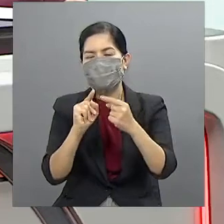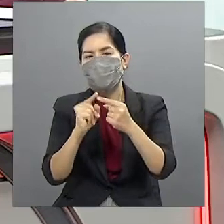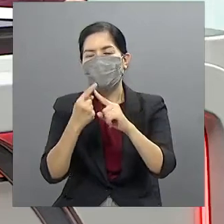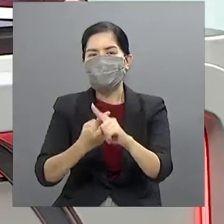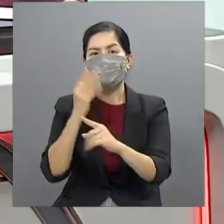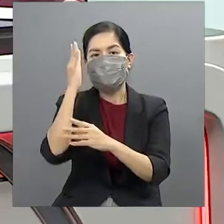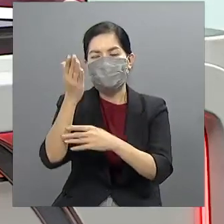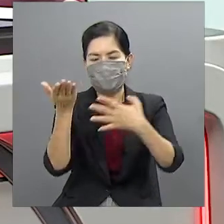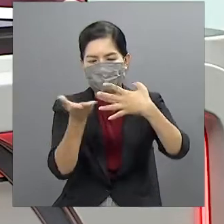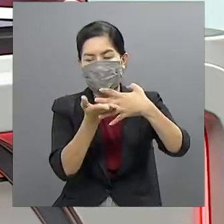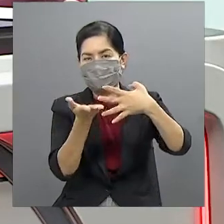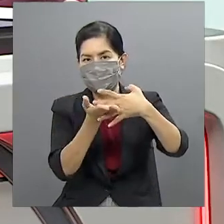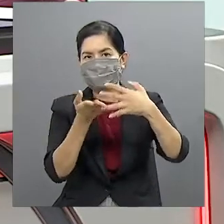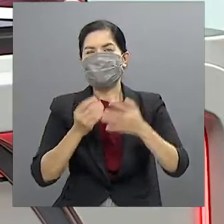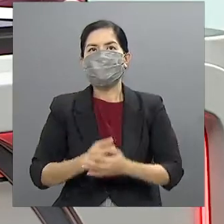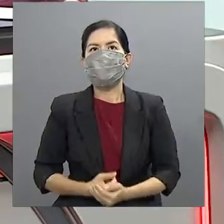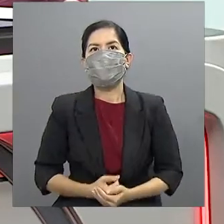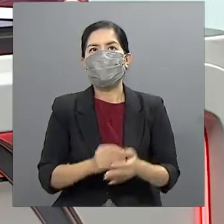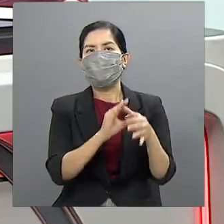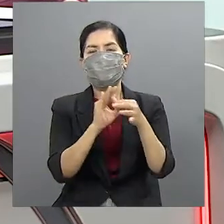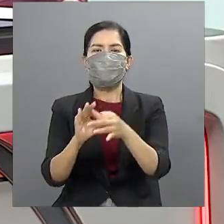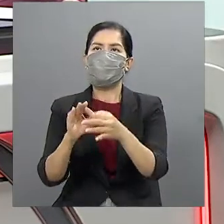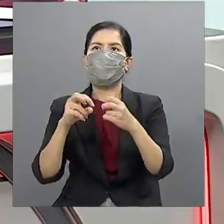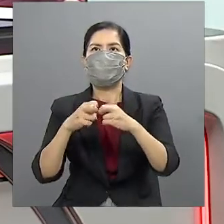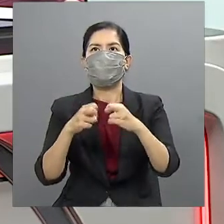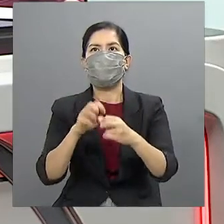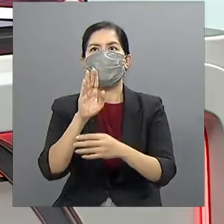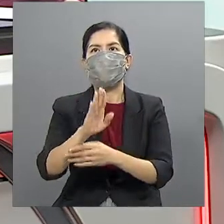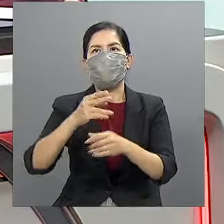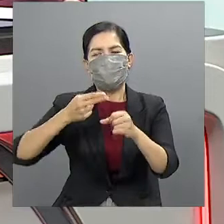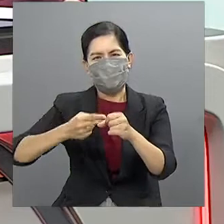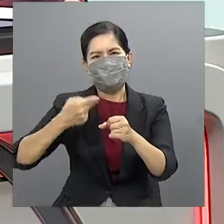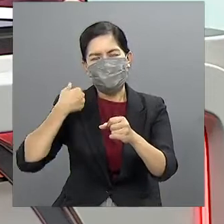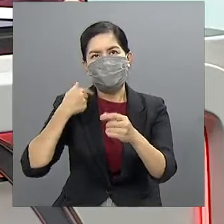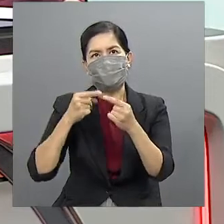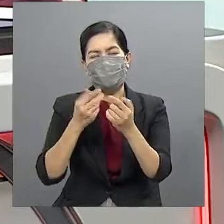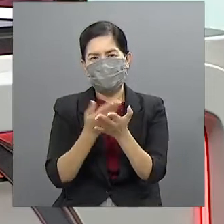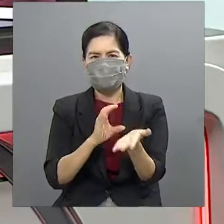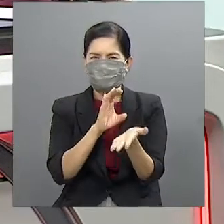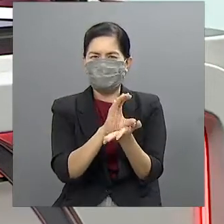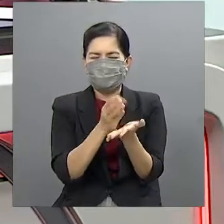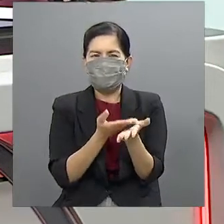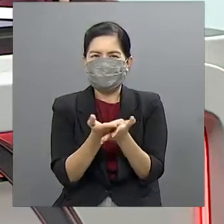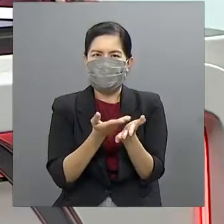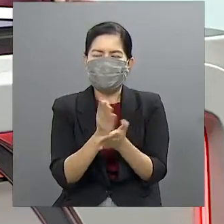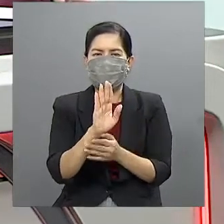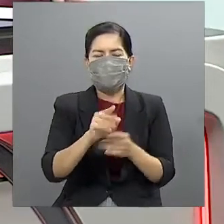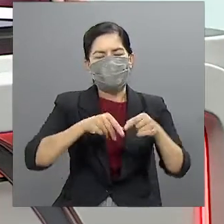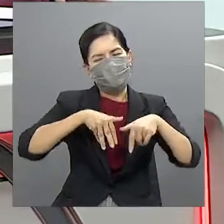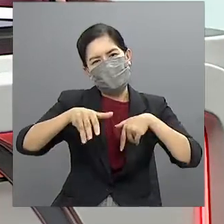ก็ปฏิเสธไม่ได้นะคะเรื่องของน้ำมันเชื้อเพลิงเนี่ยมันเป็นหนึ่งในต้นทุนค่าครองชีพของประชาชนถึงแม้ว่าล่าสุดเนี่ยทางกบ